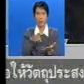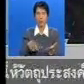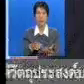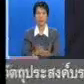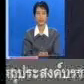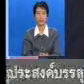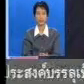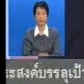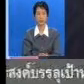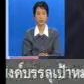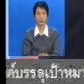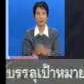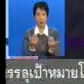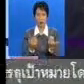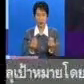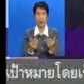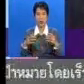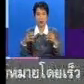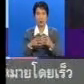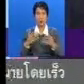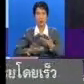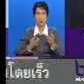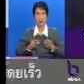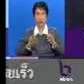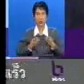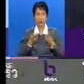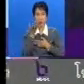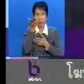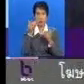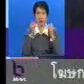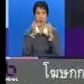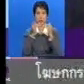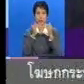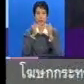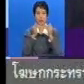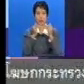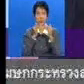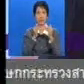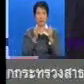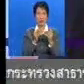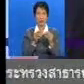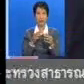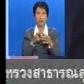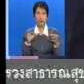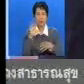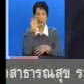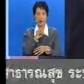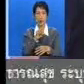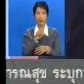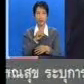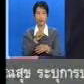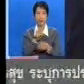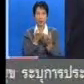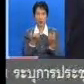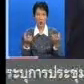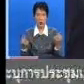พงได้นัดรวมตัวกันเรียกร้องขอความเป็นธรรมในการเข้าไปจับกลุ่มสินค้าละเมิดลิขสิทธิ์ทรัพย์สินทางปัญญากรณีเหตุการณ์ปะทะกันระหว่างเจ้